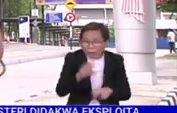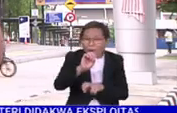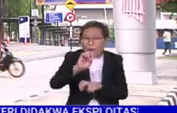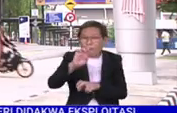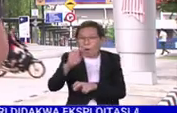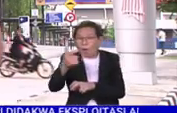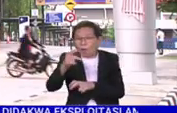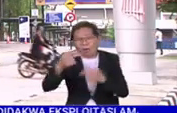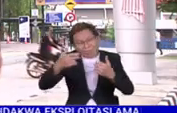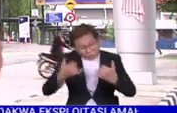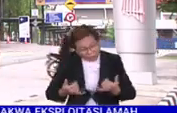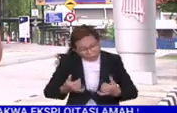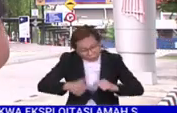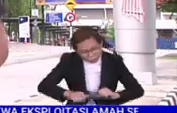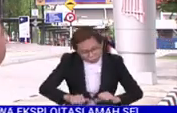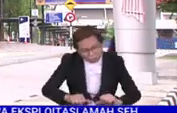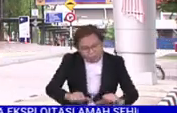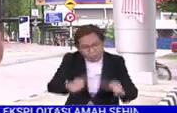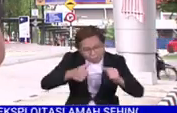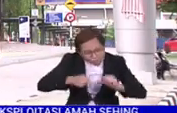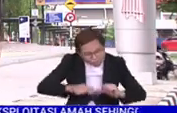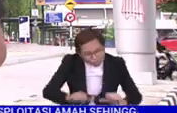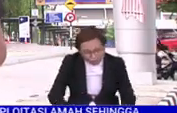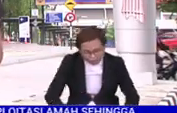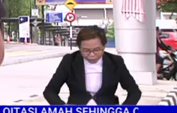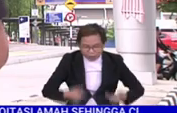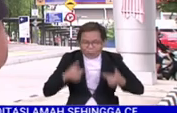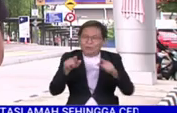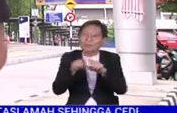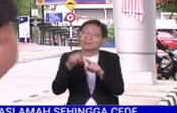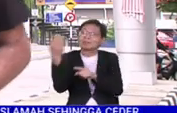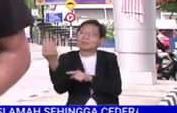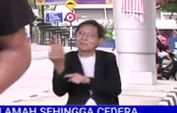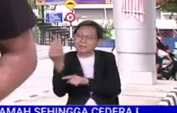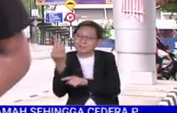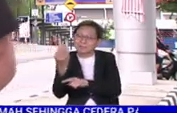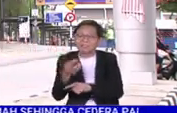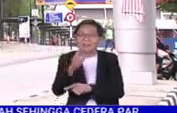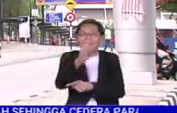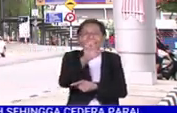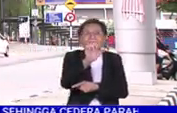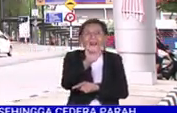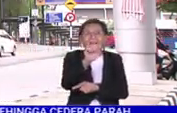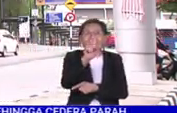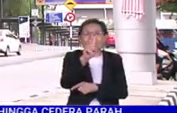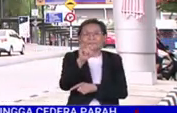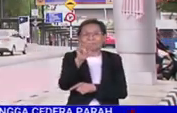meneruskan kehidupan mereka seperti biasa. Ravin Shanmugam, RTN.